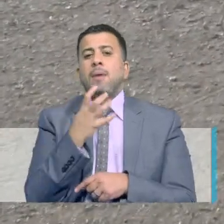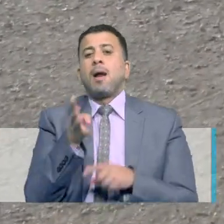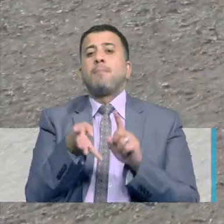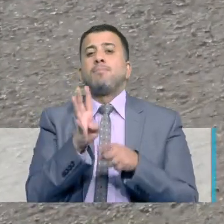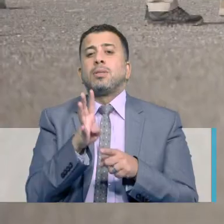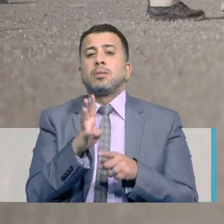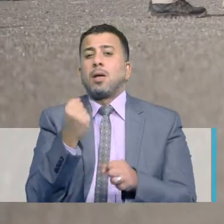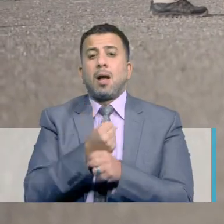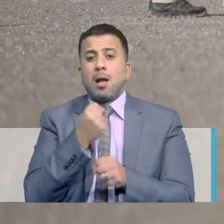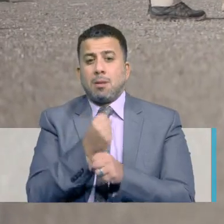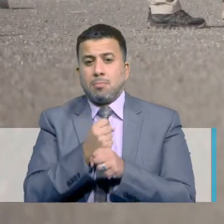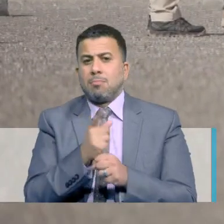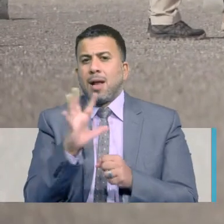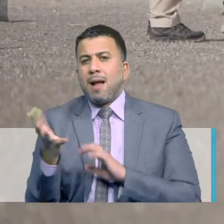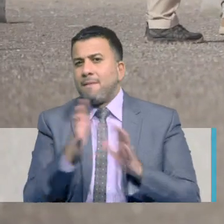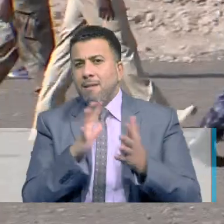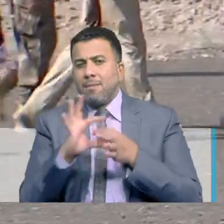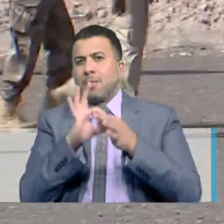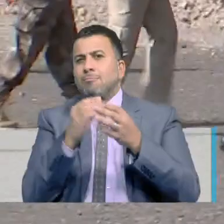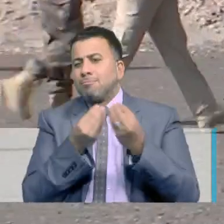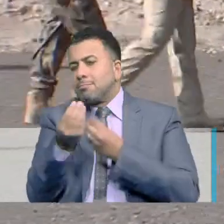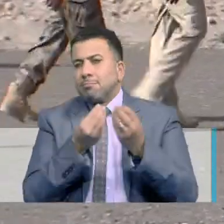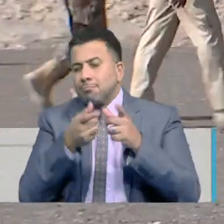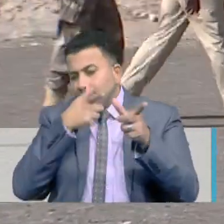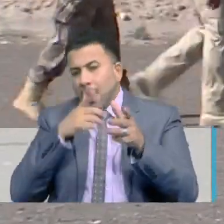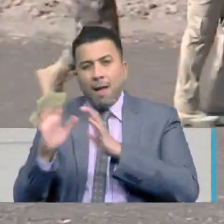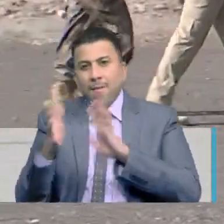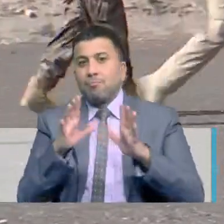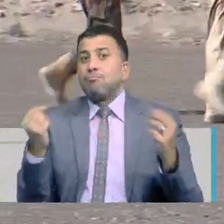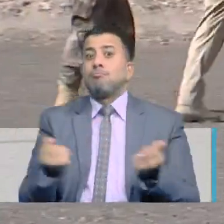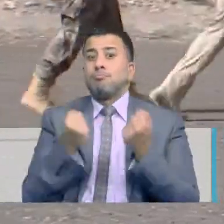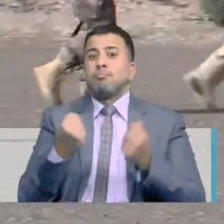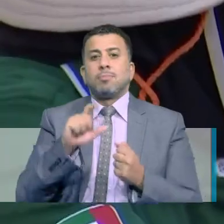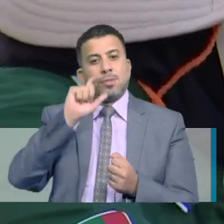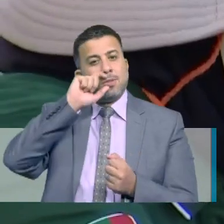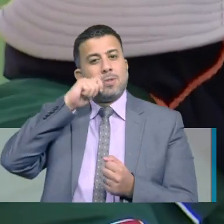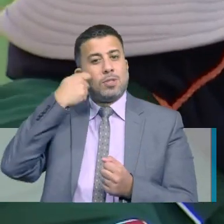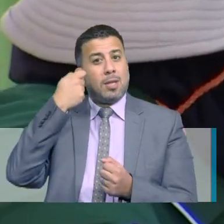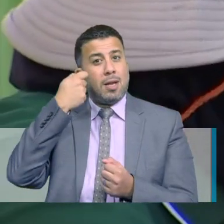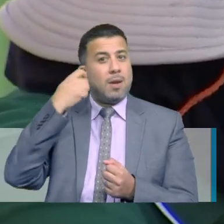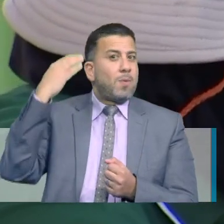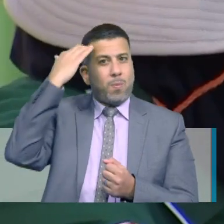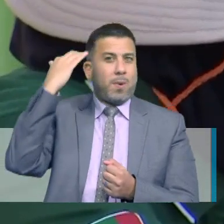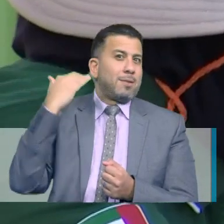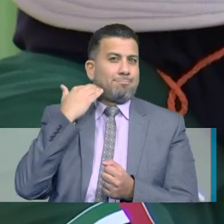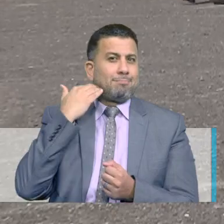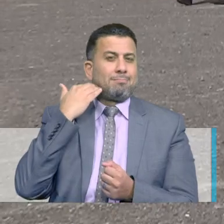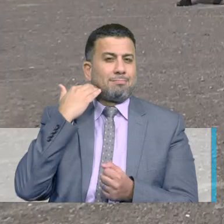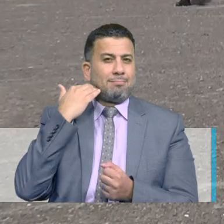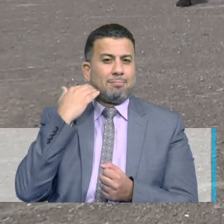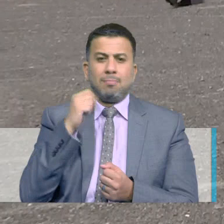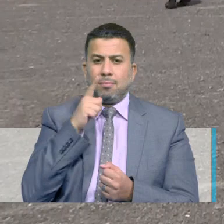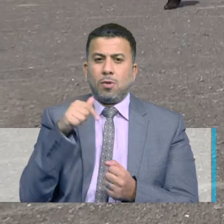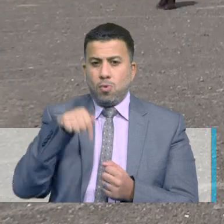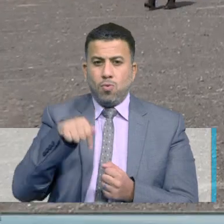طبيعه عملهم التعامل معها فيما تاتي بمشاركه الرجال والنساء اليوم انا